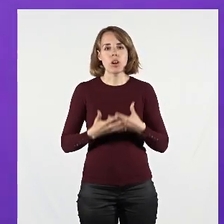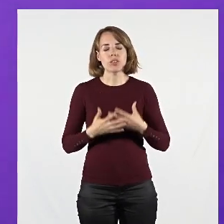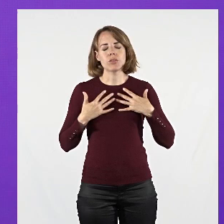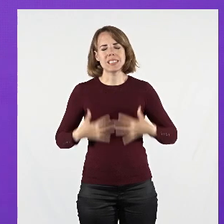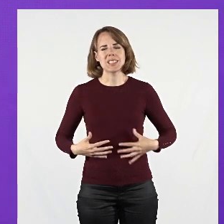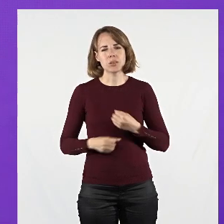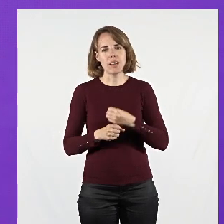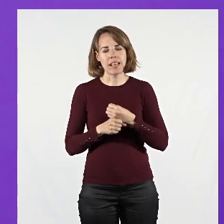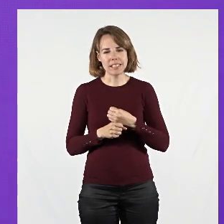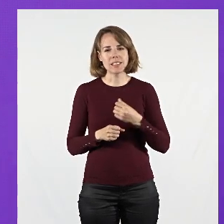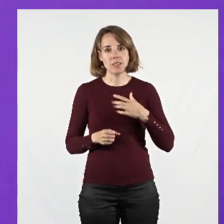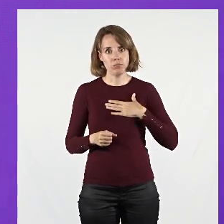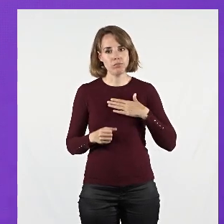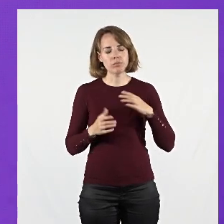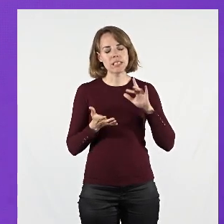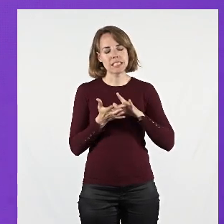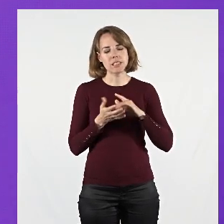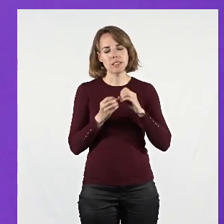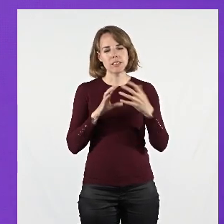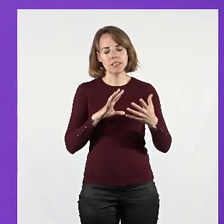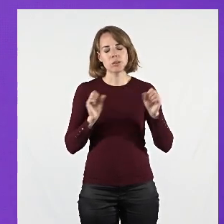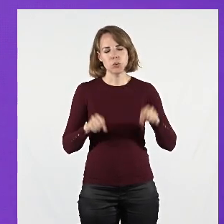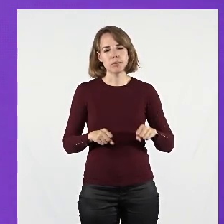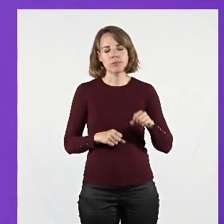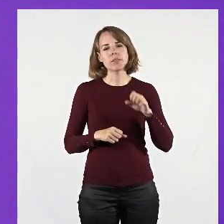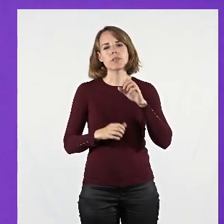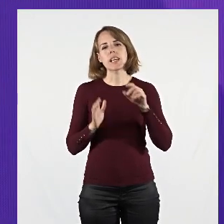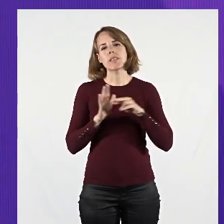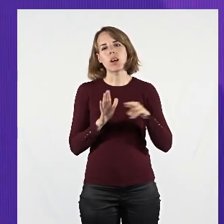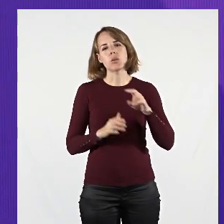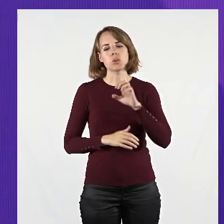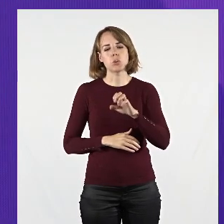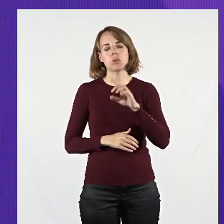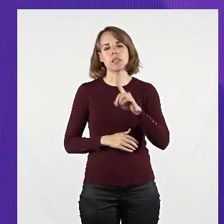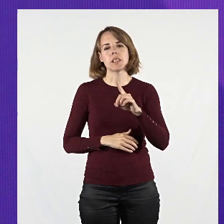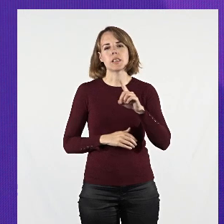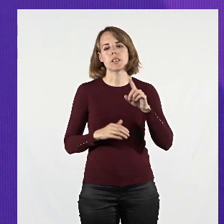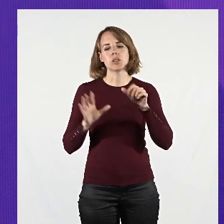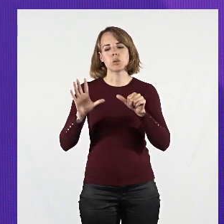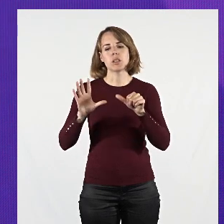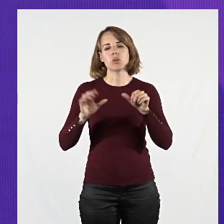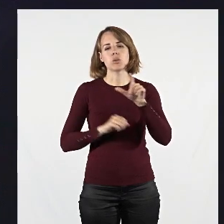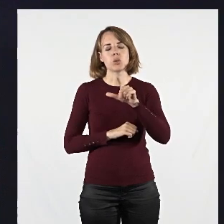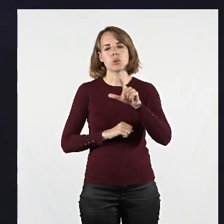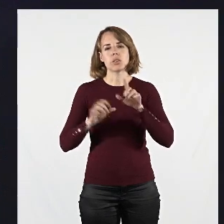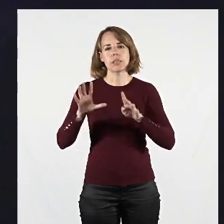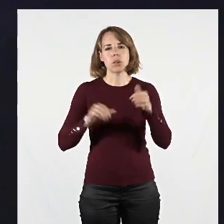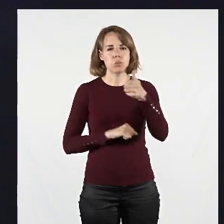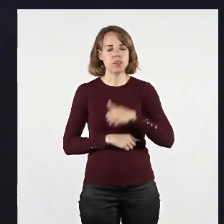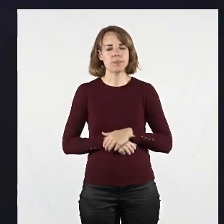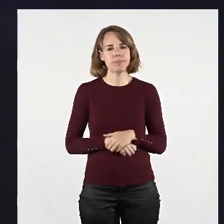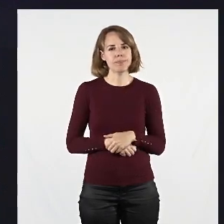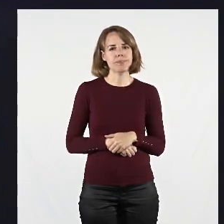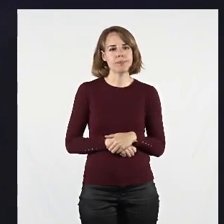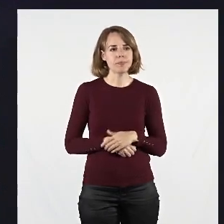disponible sur notre site web avec la référence ED 6291. Vous retrouvez un petit dépliant qui illustre et qui explique